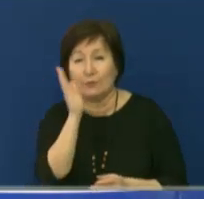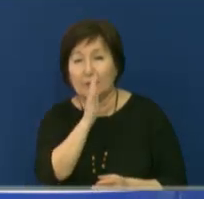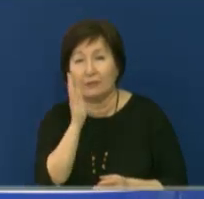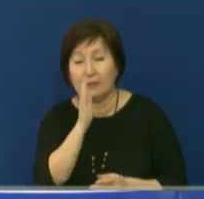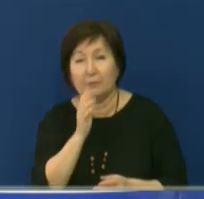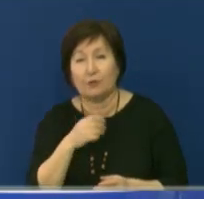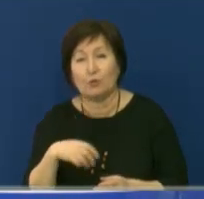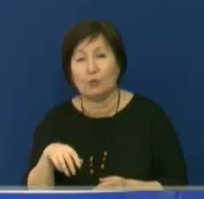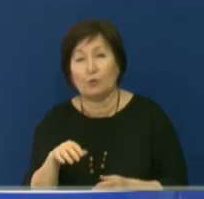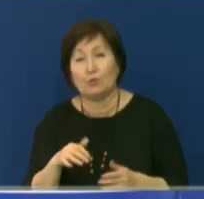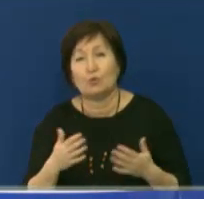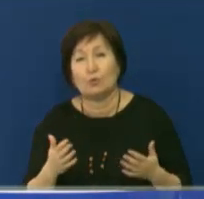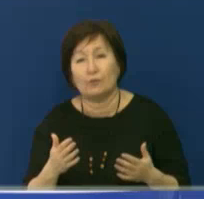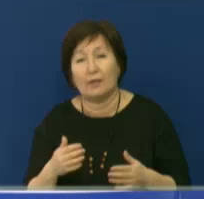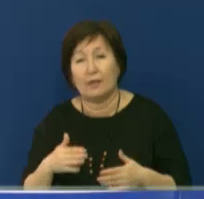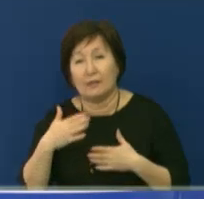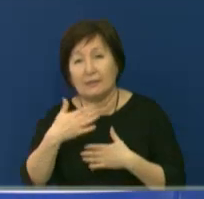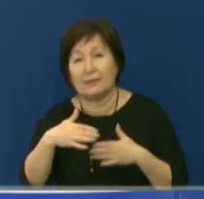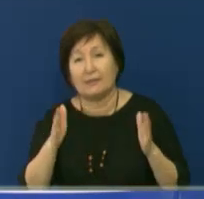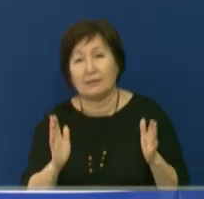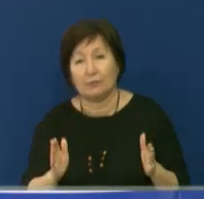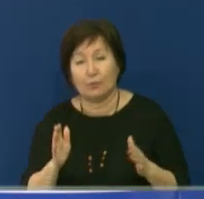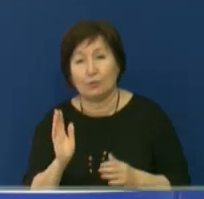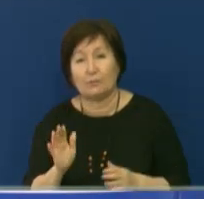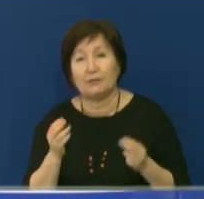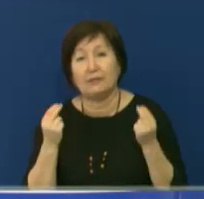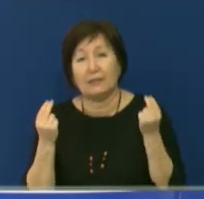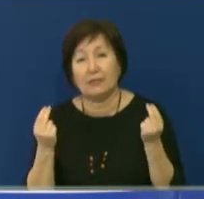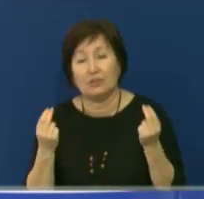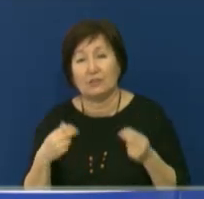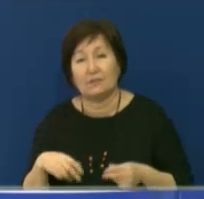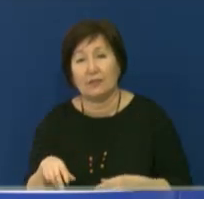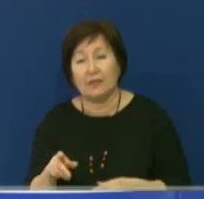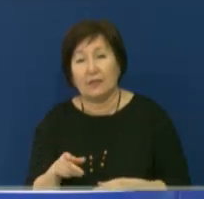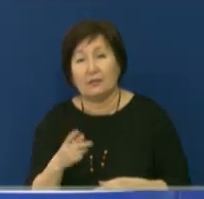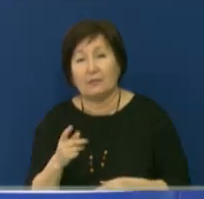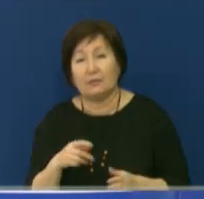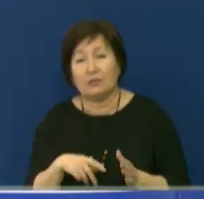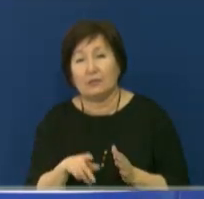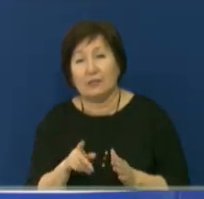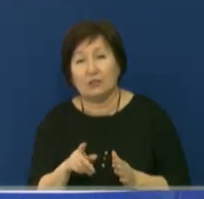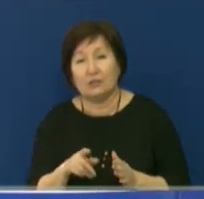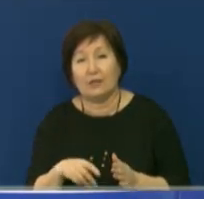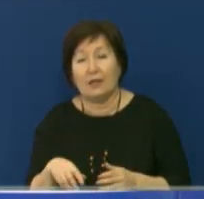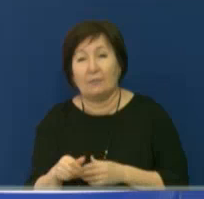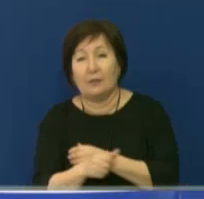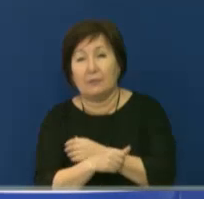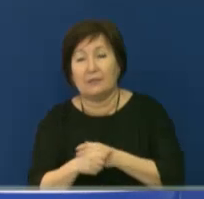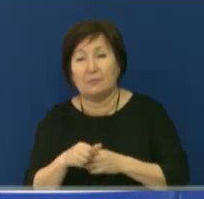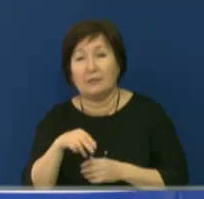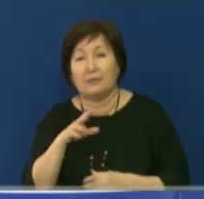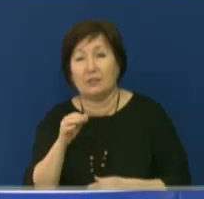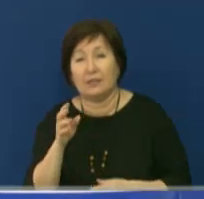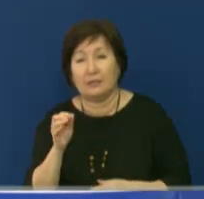жағдайы, қабырға жабындысының элементтері де ескерілуі тиіс. Бірінші кезеңде жобалық нұсқаны әзірлеу үшін Шәкәрім даңғылы,